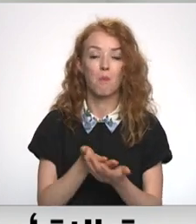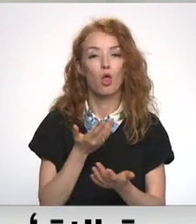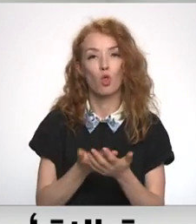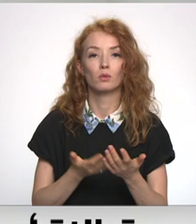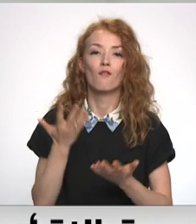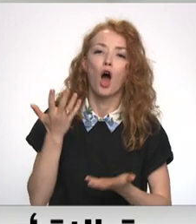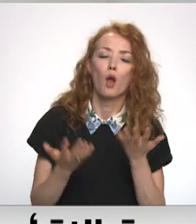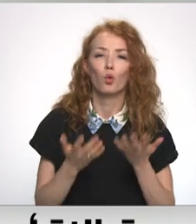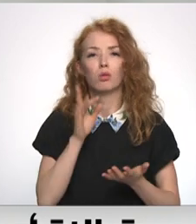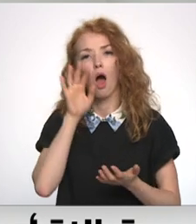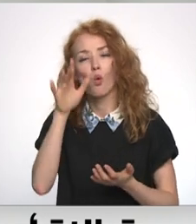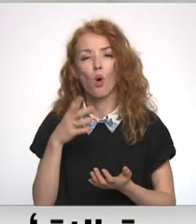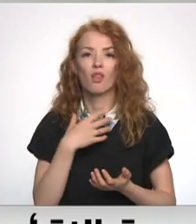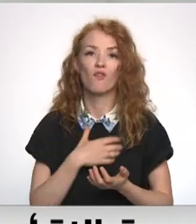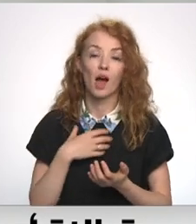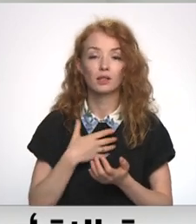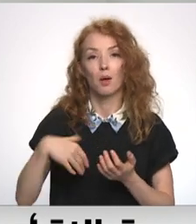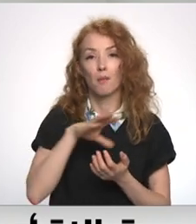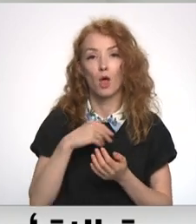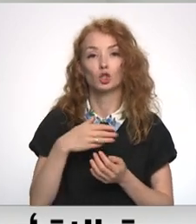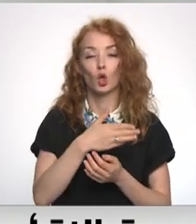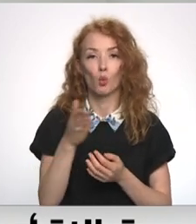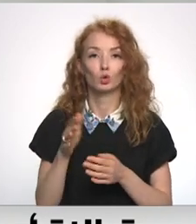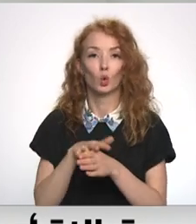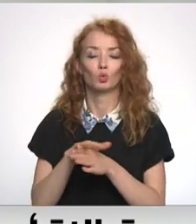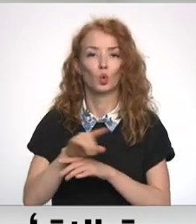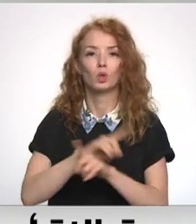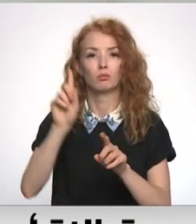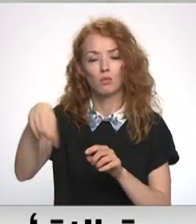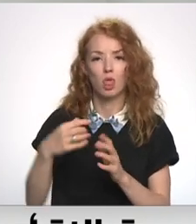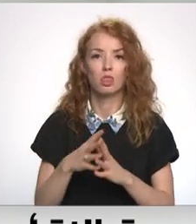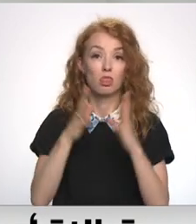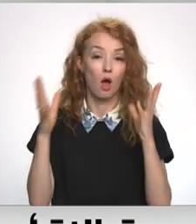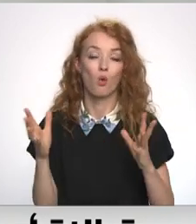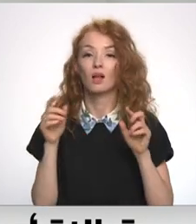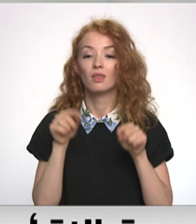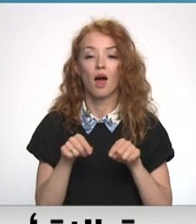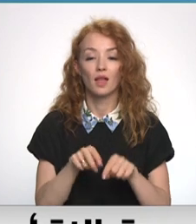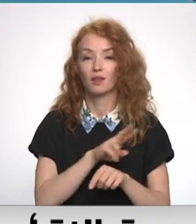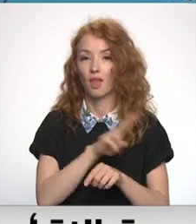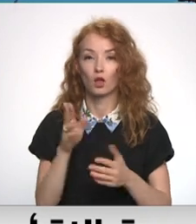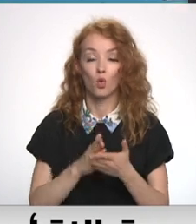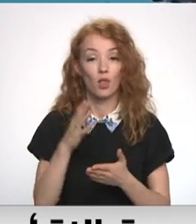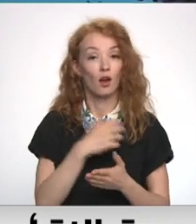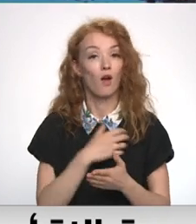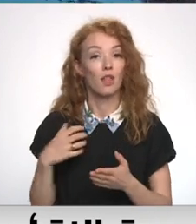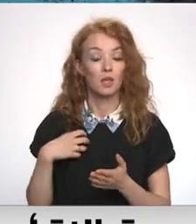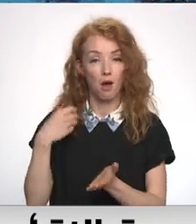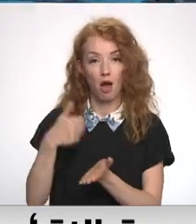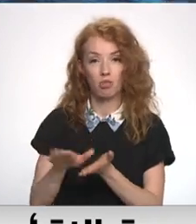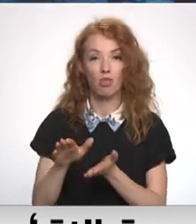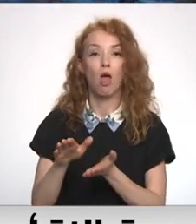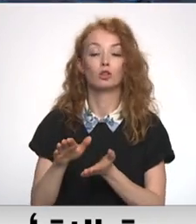varbūt kādreiz mums vajadzēs, tad mēs jums uzklupsim un paprasīsim ļoti daudz. Tā tas nenotiek. Valdība atteikšanos